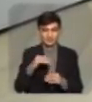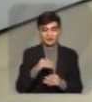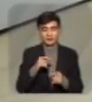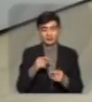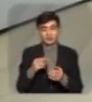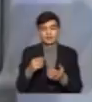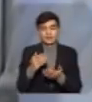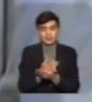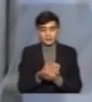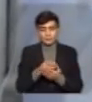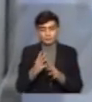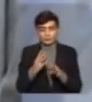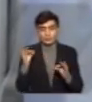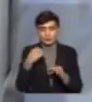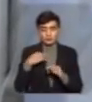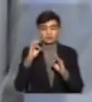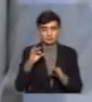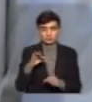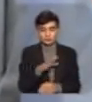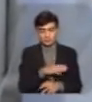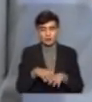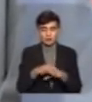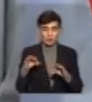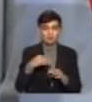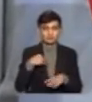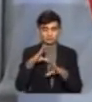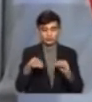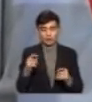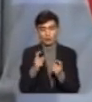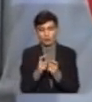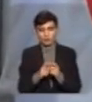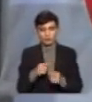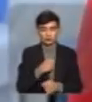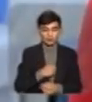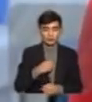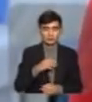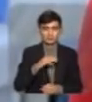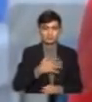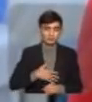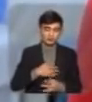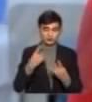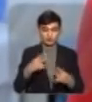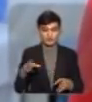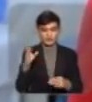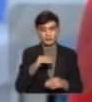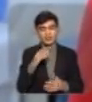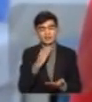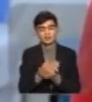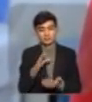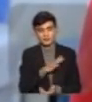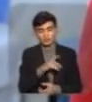туралы халыққа үздіксіз түсіндіріп келеміз. Байбаламға салудың еш қажеті жоқ дейді. Тұрғылықты мекенжайларын өтірік жазғандар